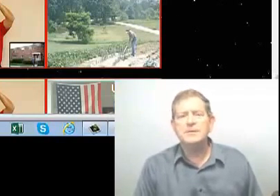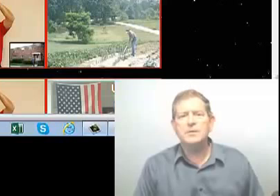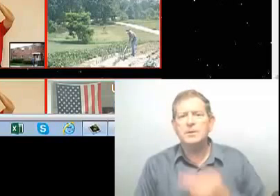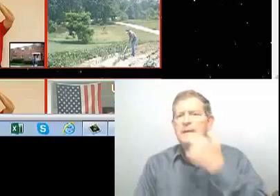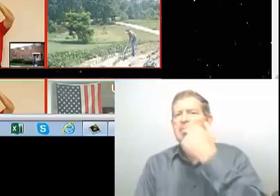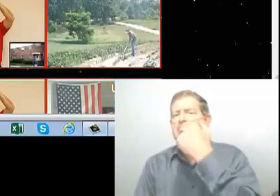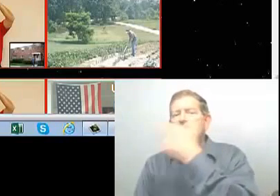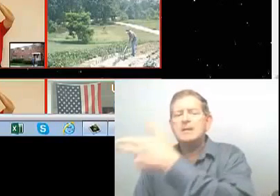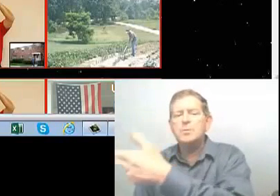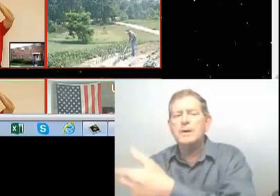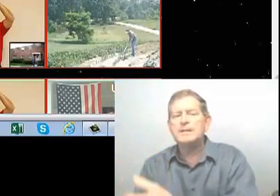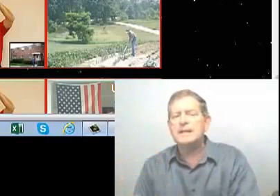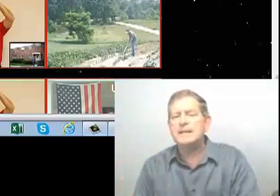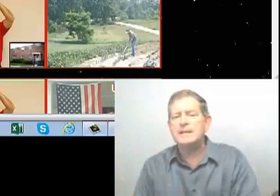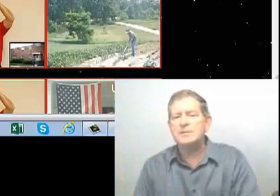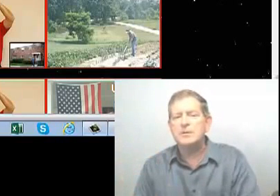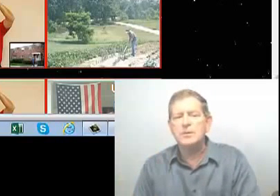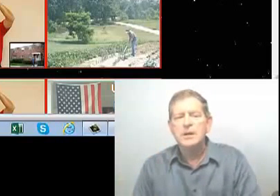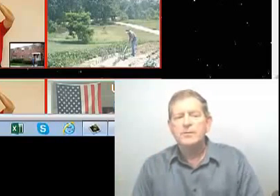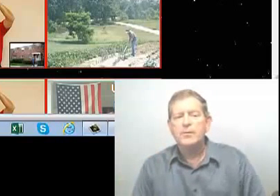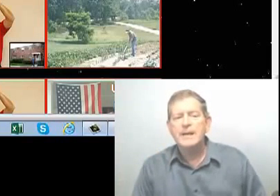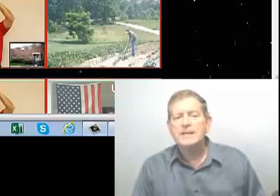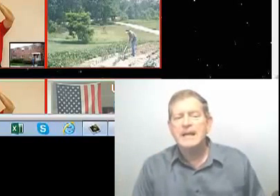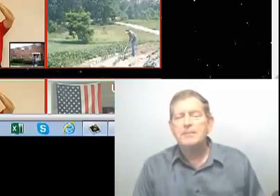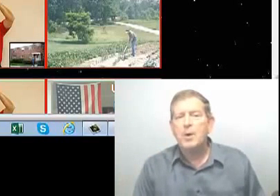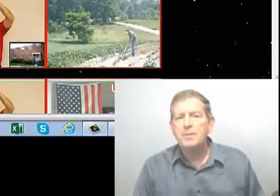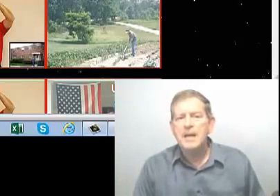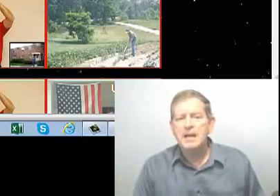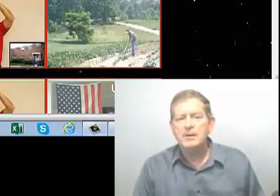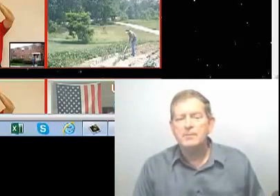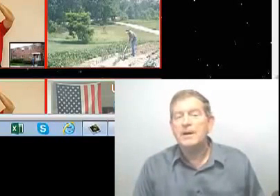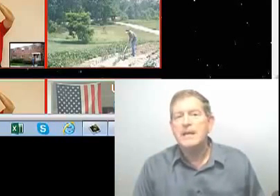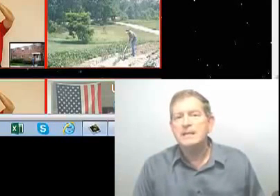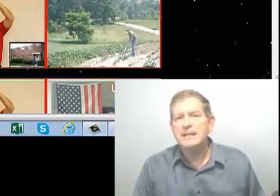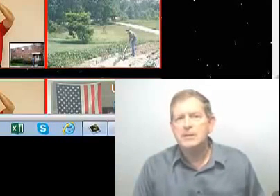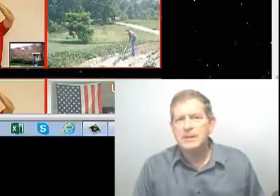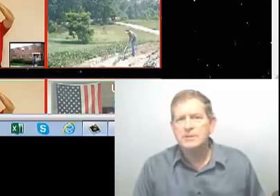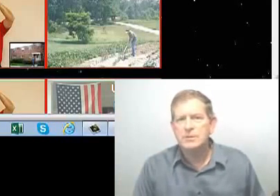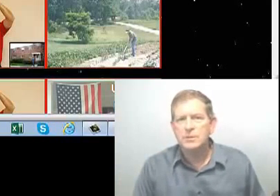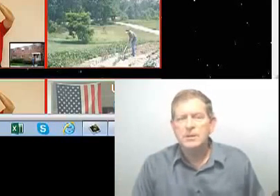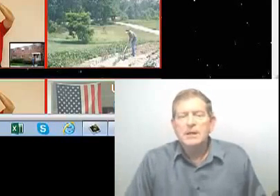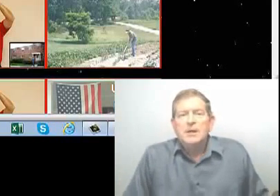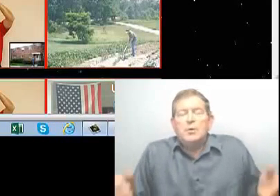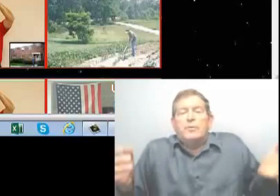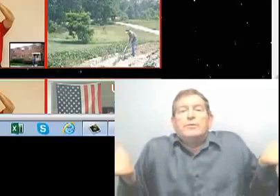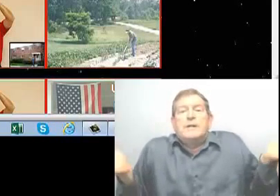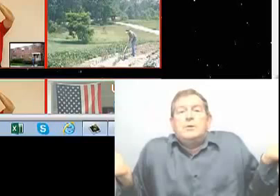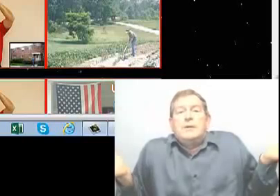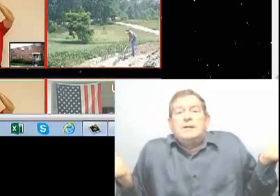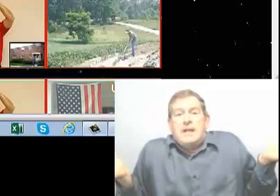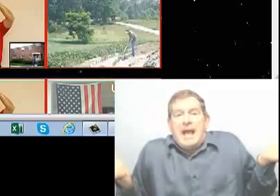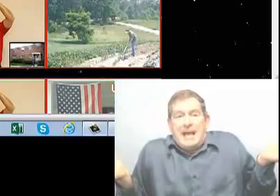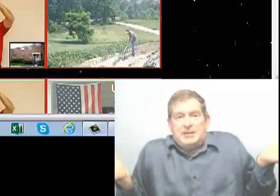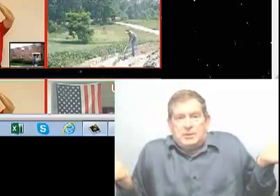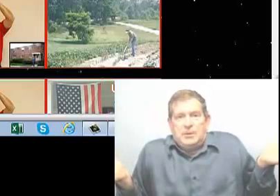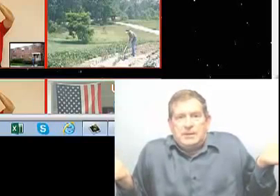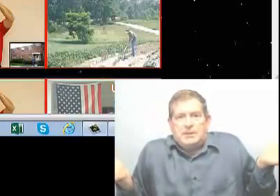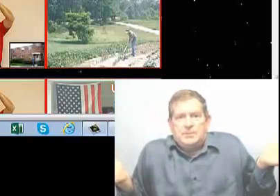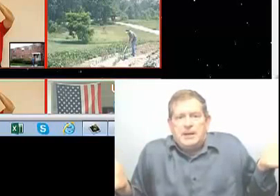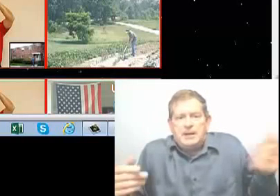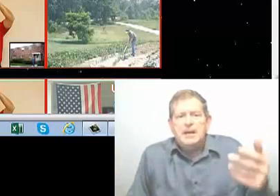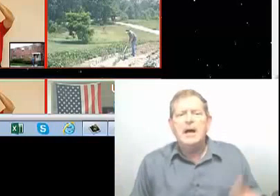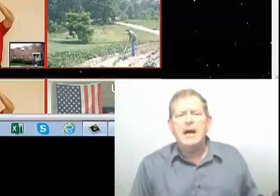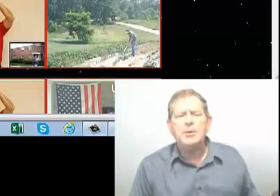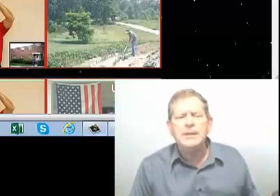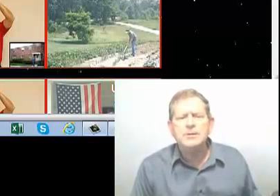cette question, dites-moi cette question. Vous voyez que c'est la première variété de questions. Donc vous allez utiliser est-ce que,